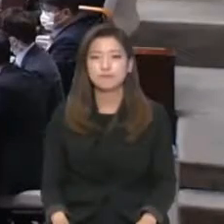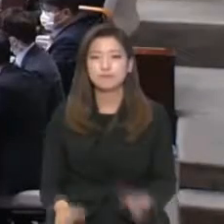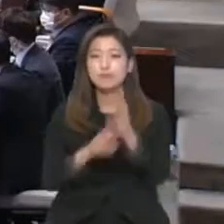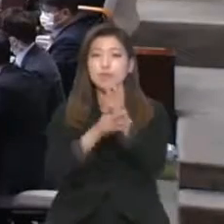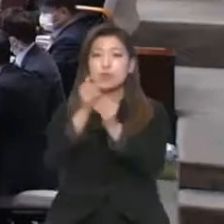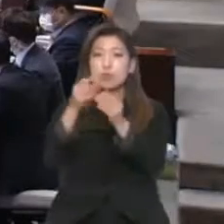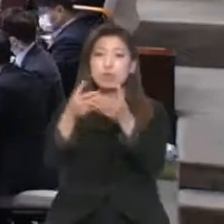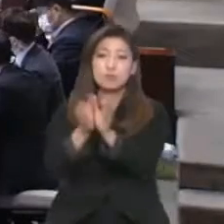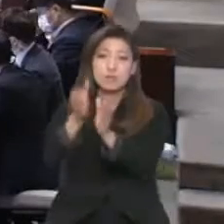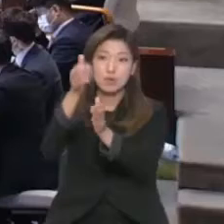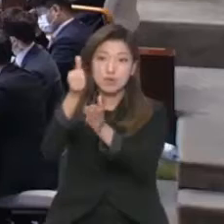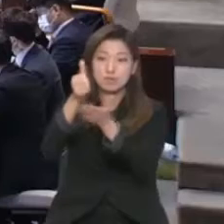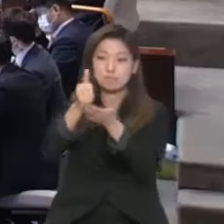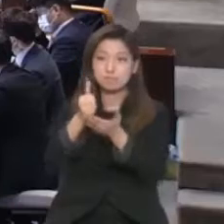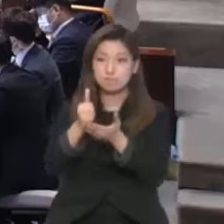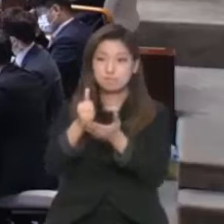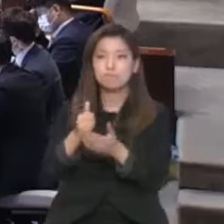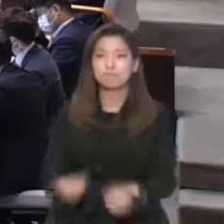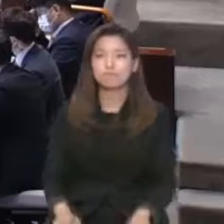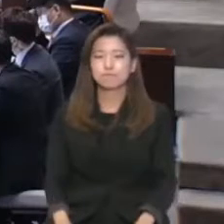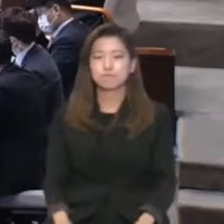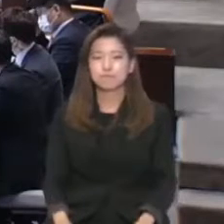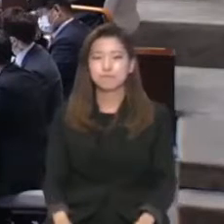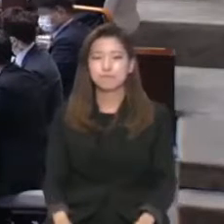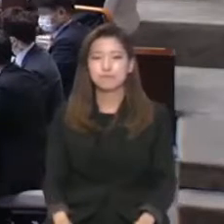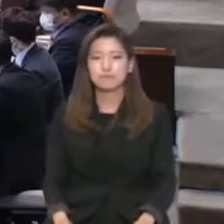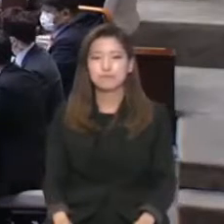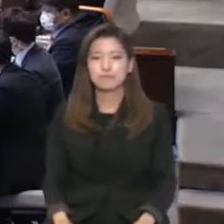장관님 질문 드리겠습니다.